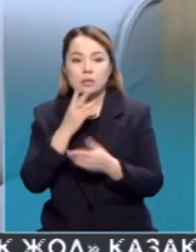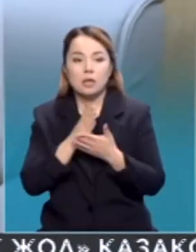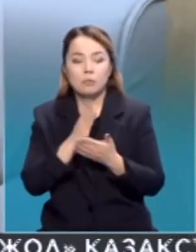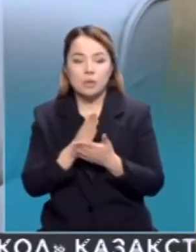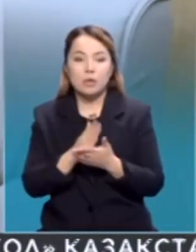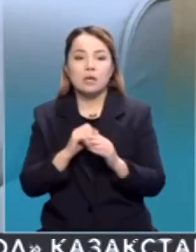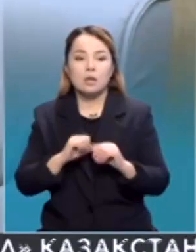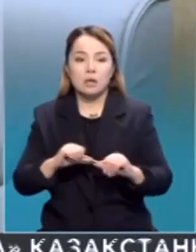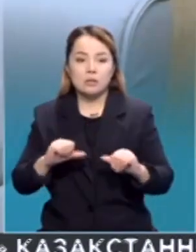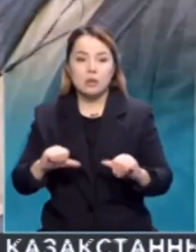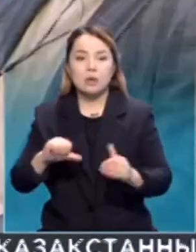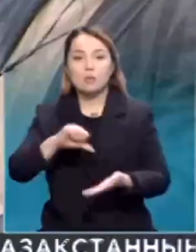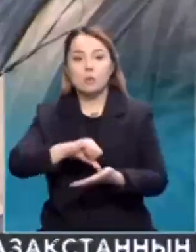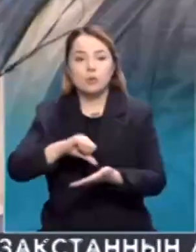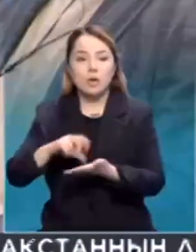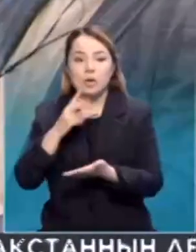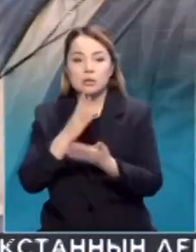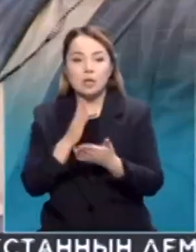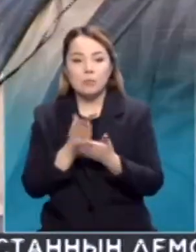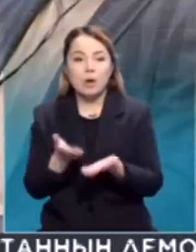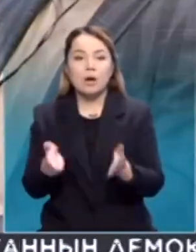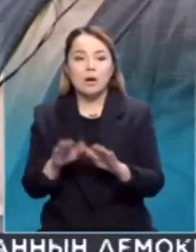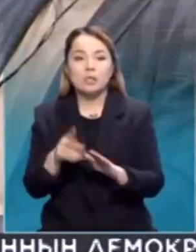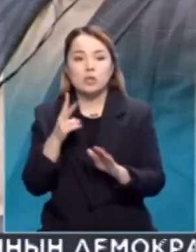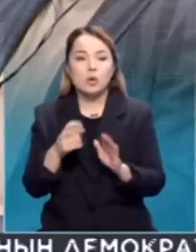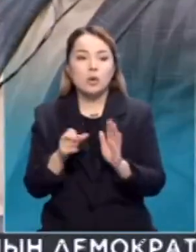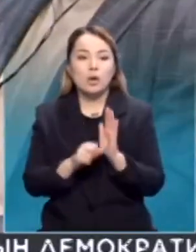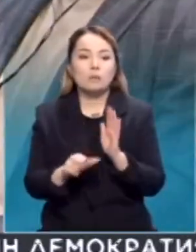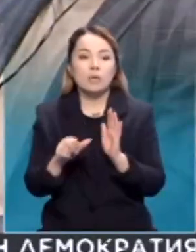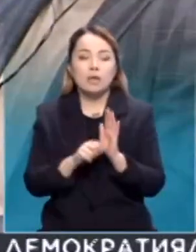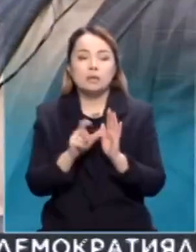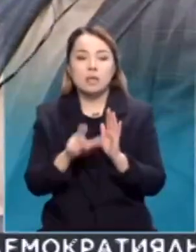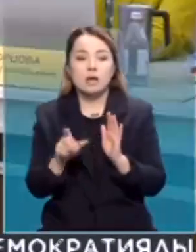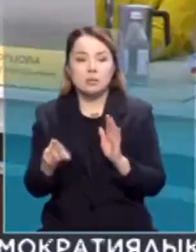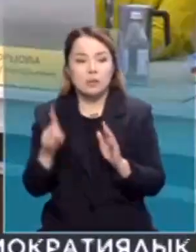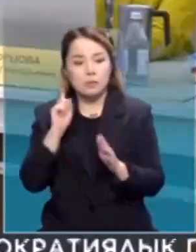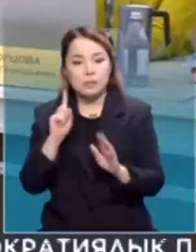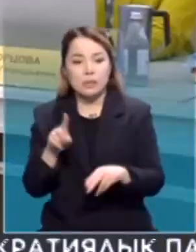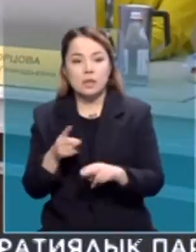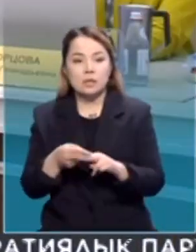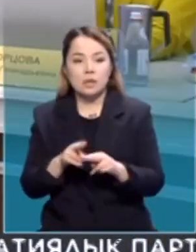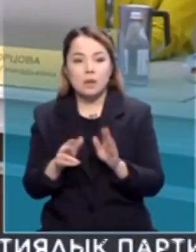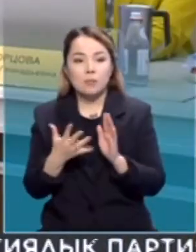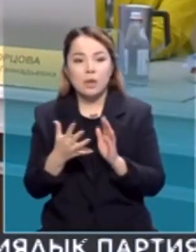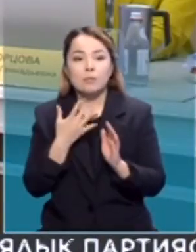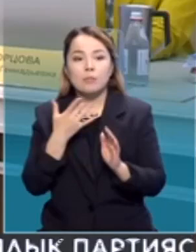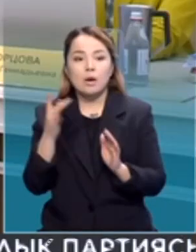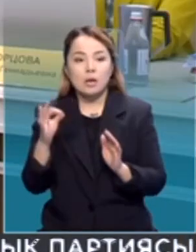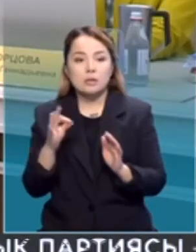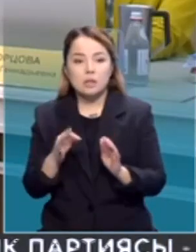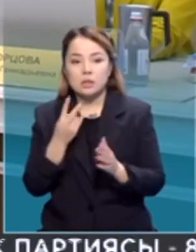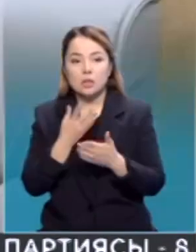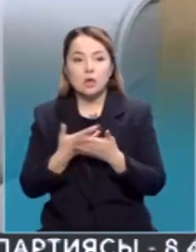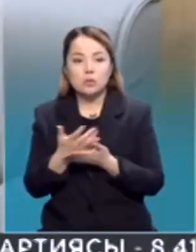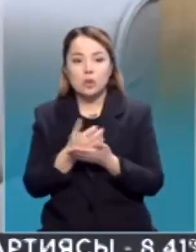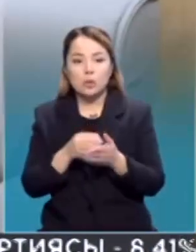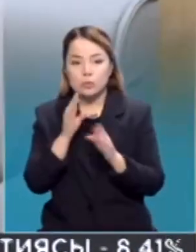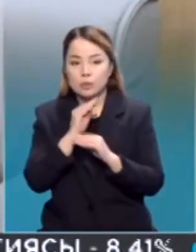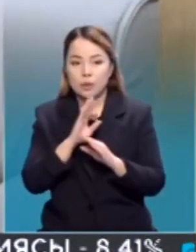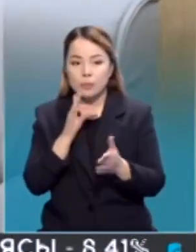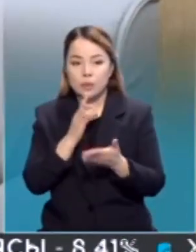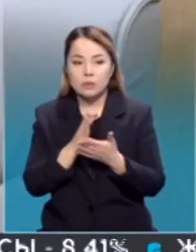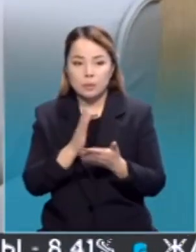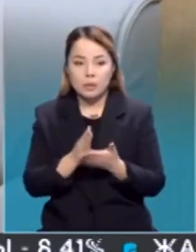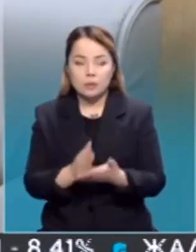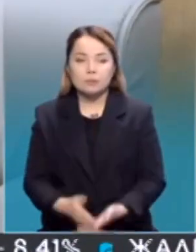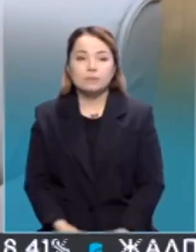Комиссия мүшесі Сәбила Мұстафинаның айтуынша, қалған 266 адам белгіленген 5% дауысты жинай алмаған. Сразу